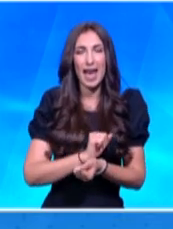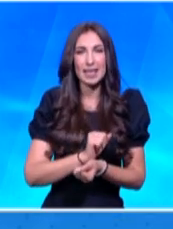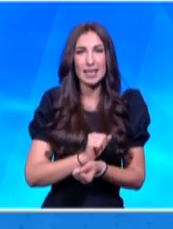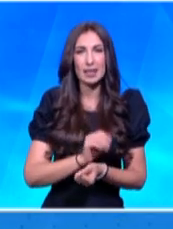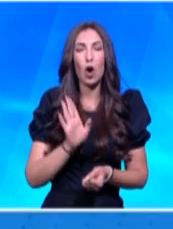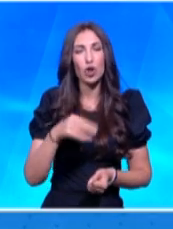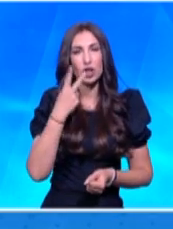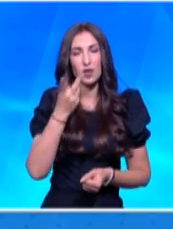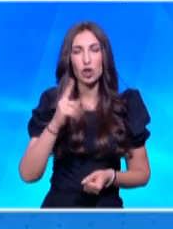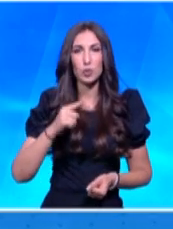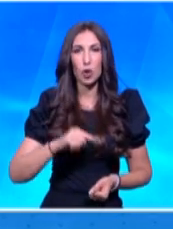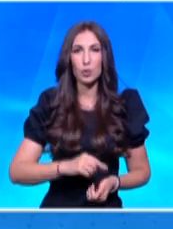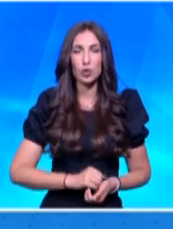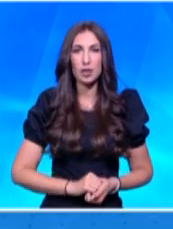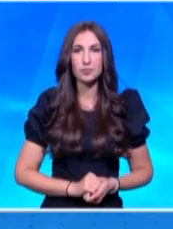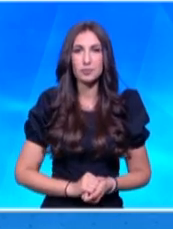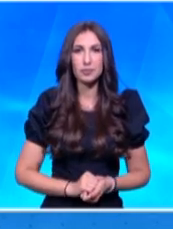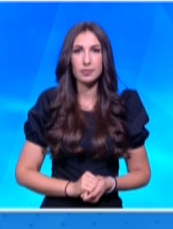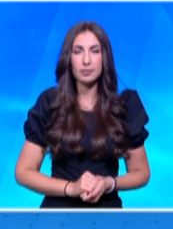Диана Теодосиева сега. Здравей!